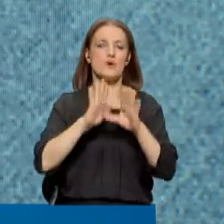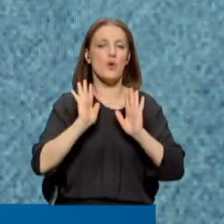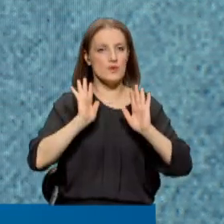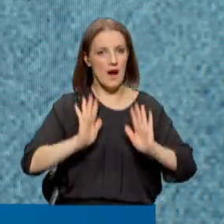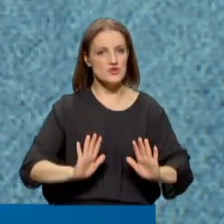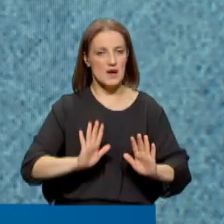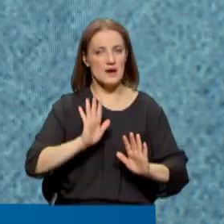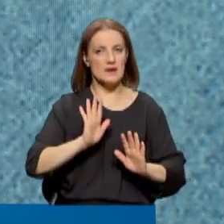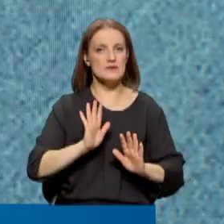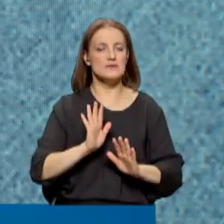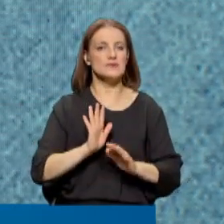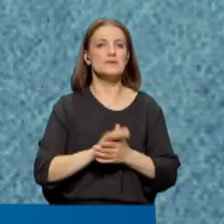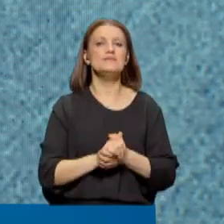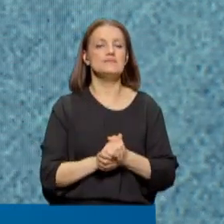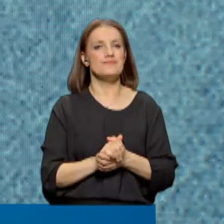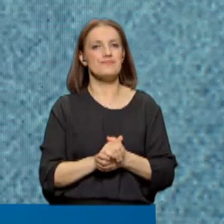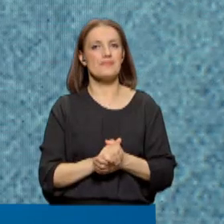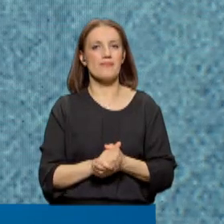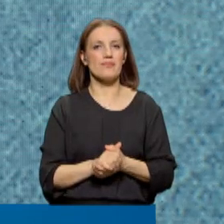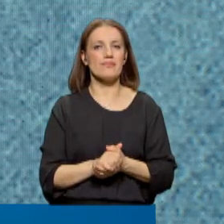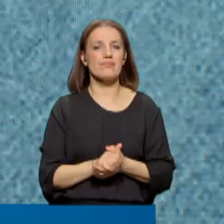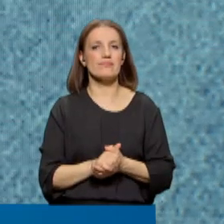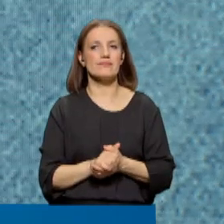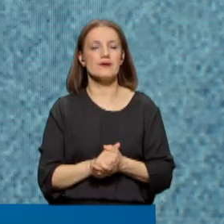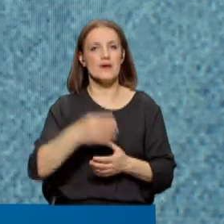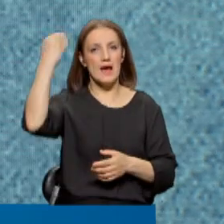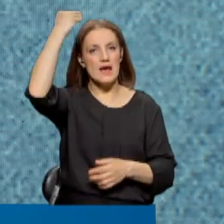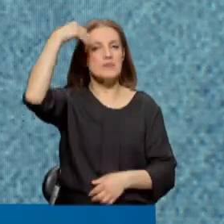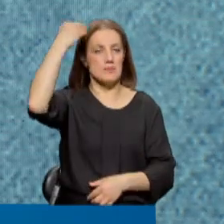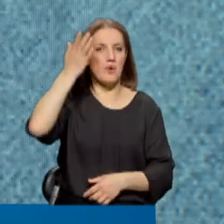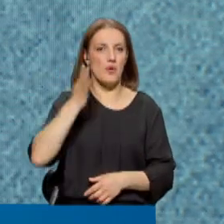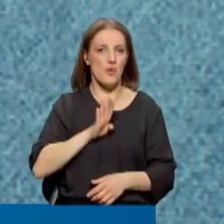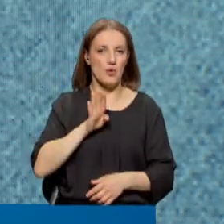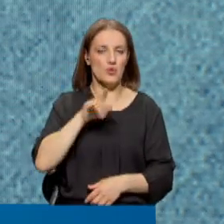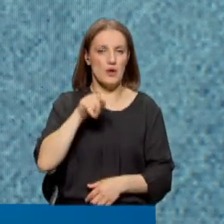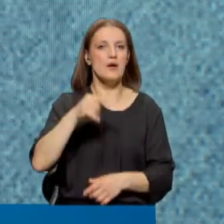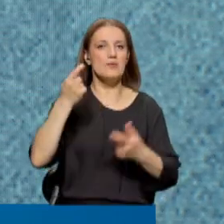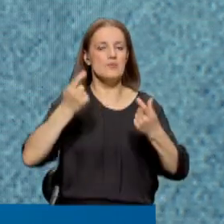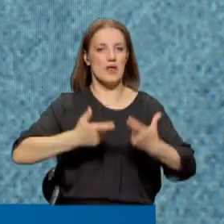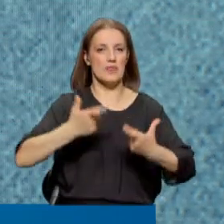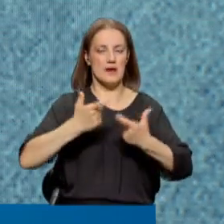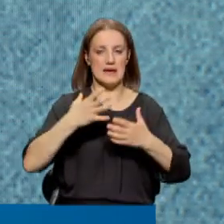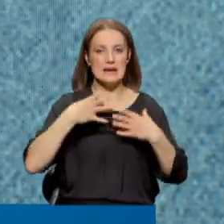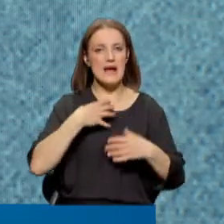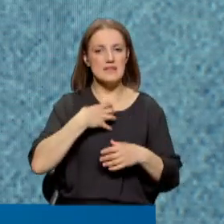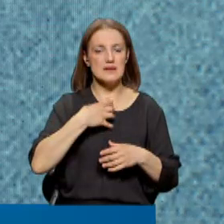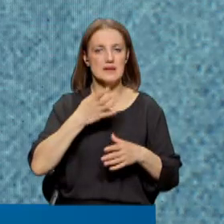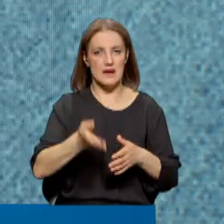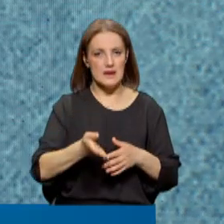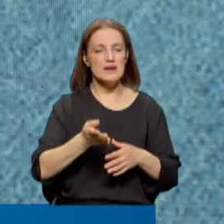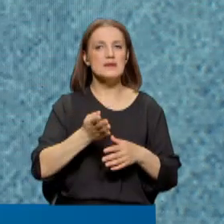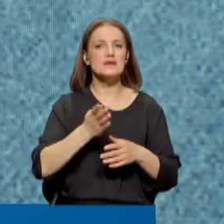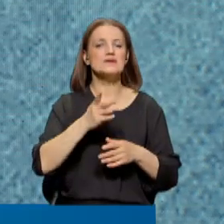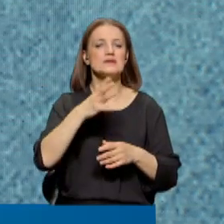de sözlerini şöyle sürdürüyor Ekrem İmamoğlu. Ekrem İmamoğlu burada kendini taca ya da avuta